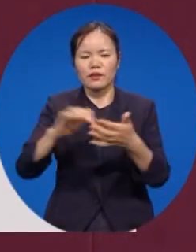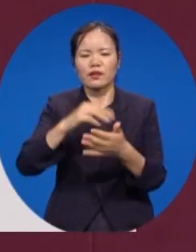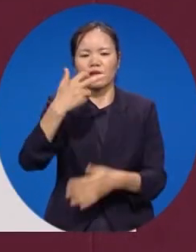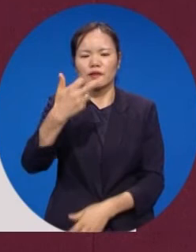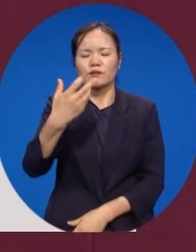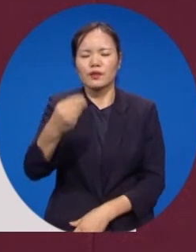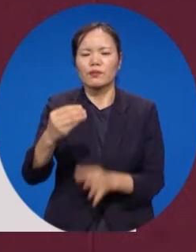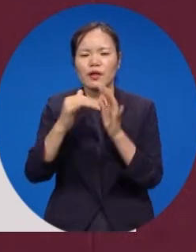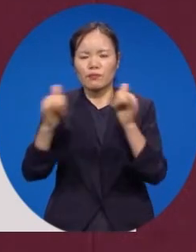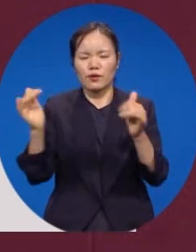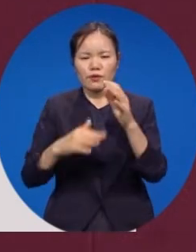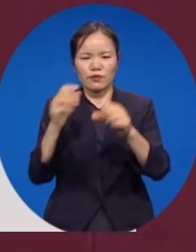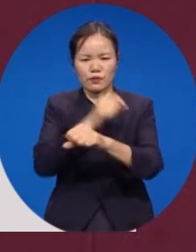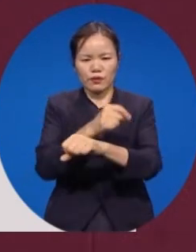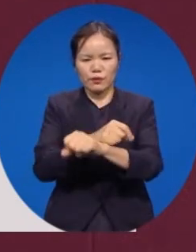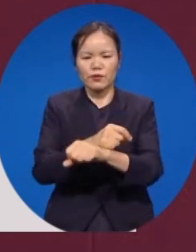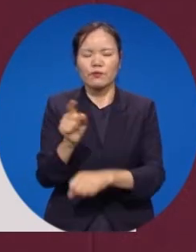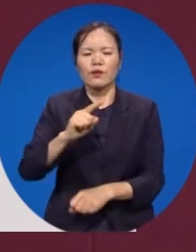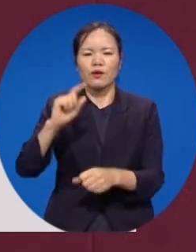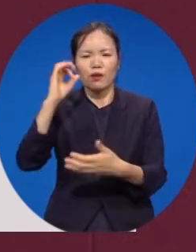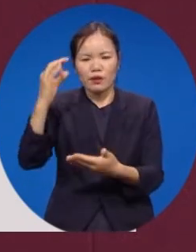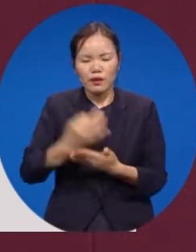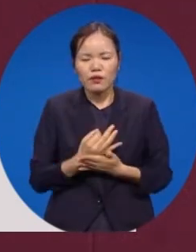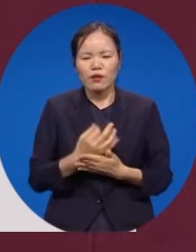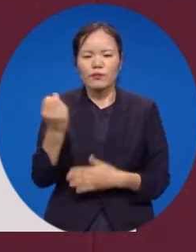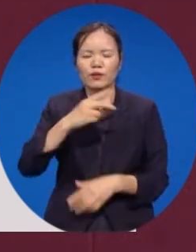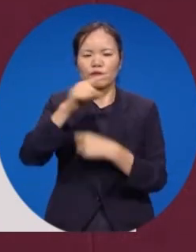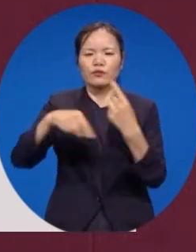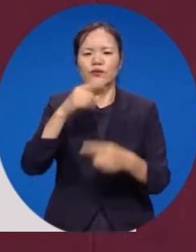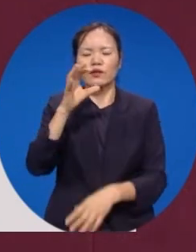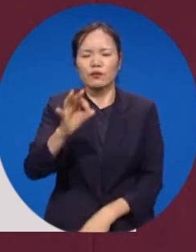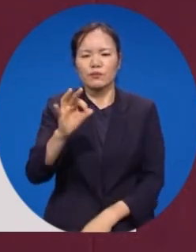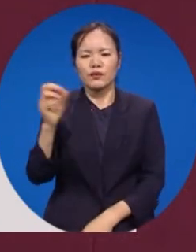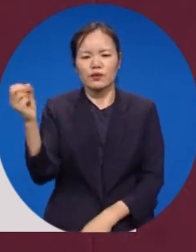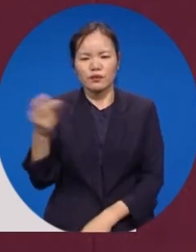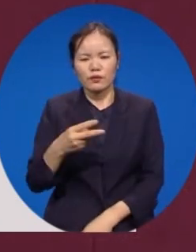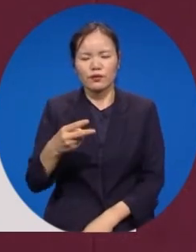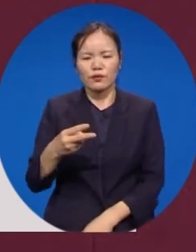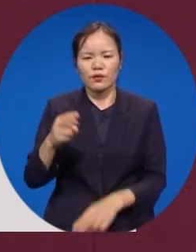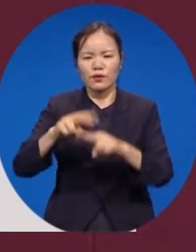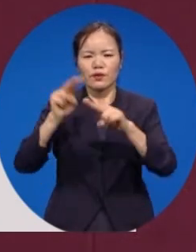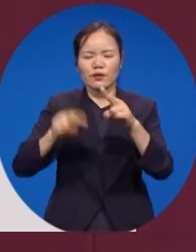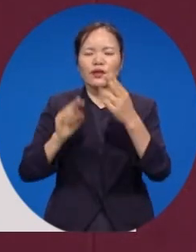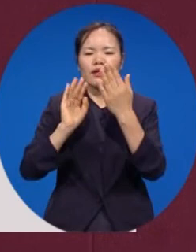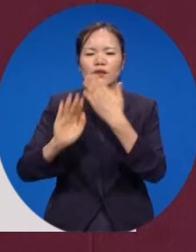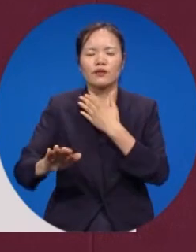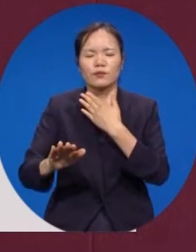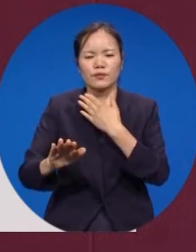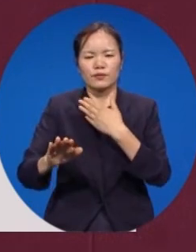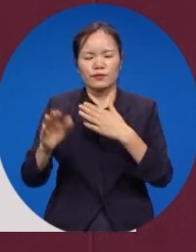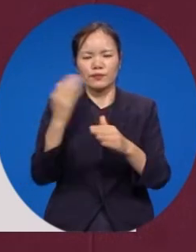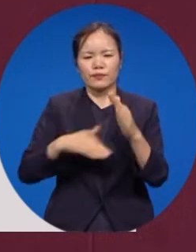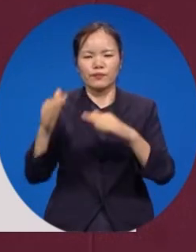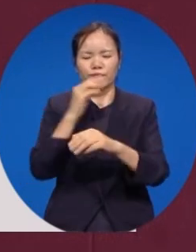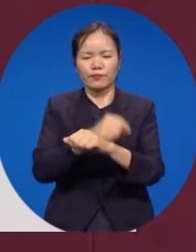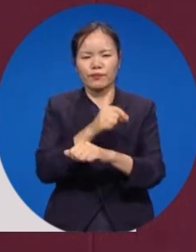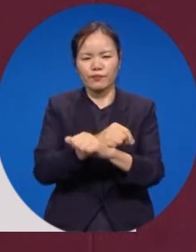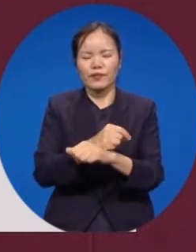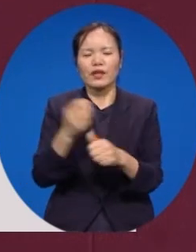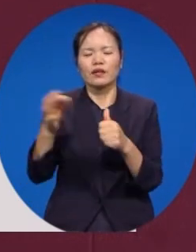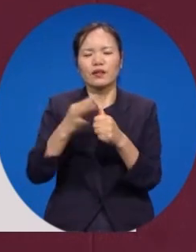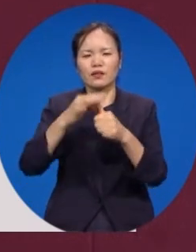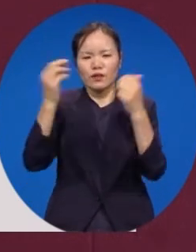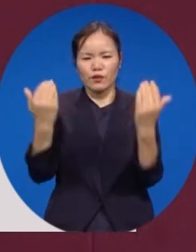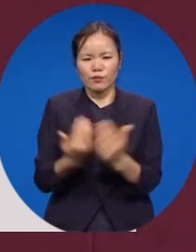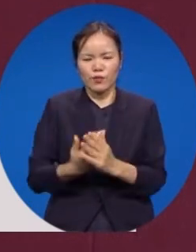명의 공무원들에게는 인건비와 운영비는 물론 퇴임 후 공무원 연금까지도